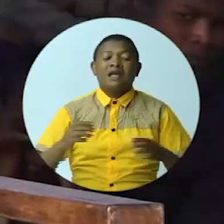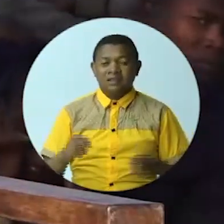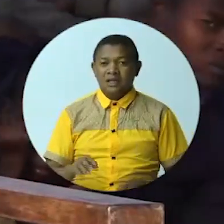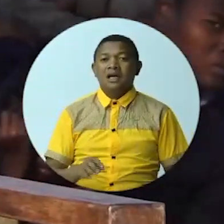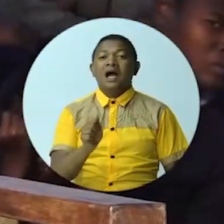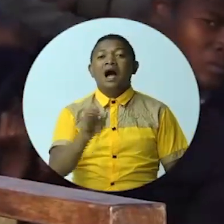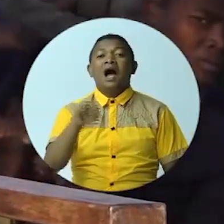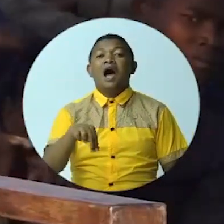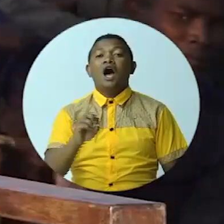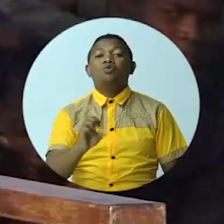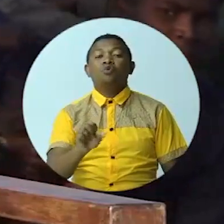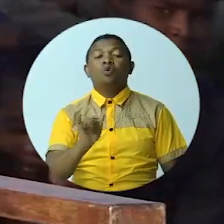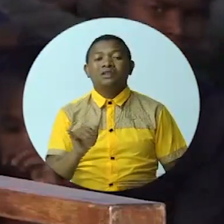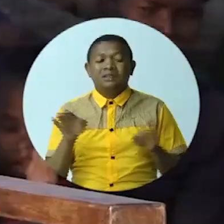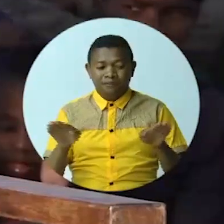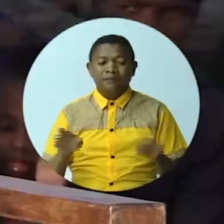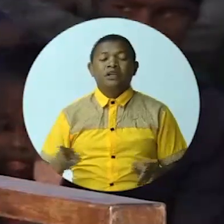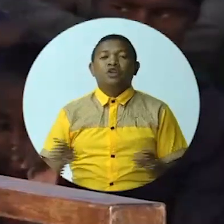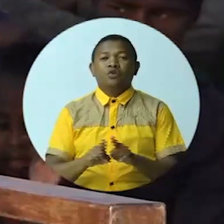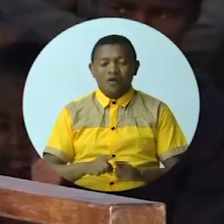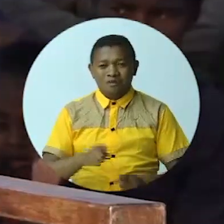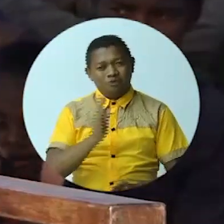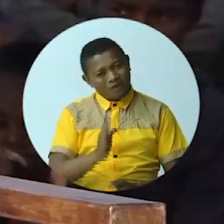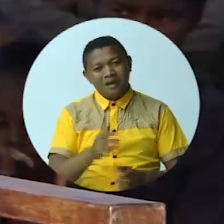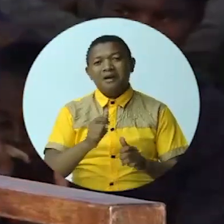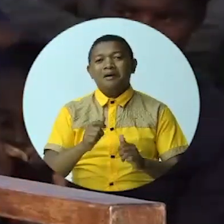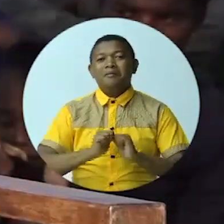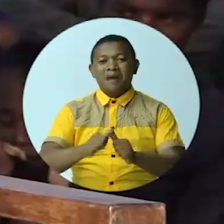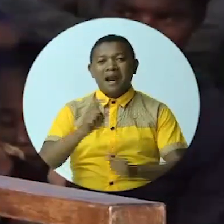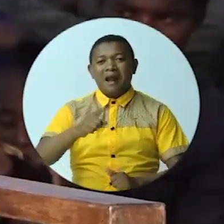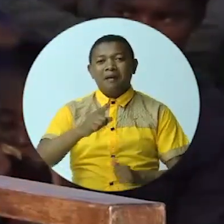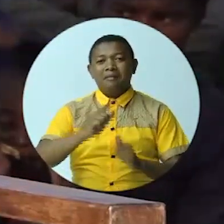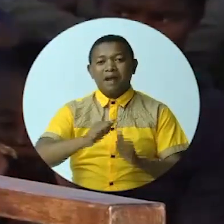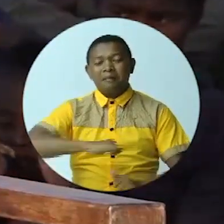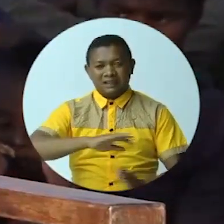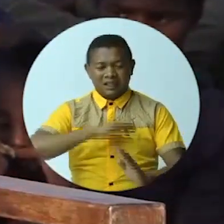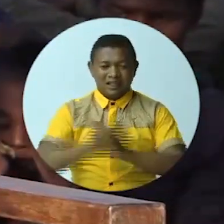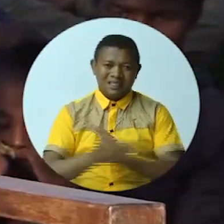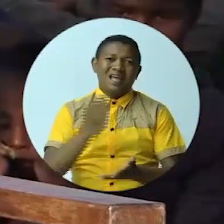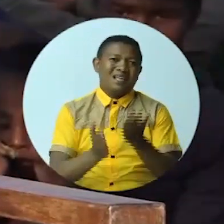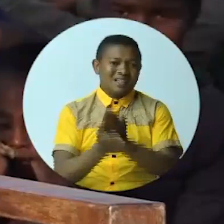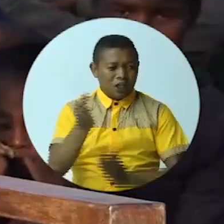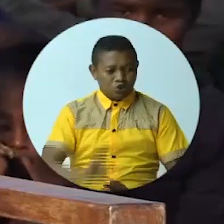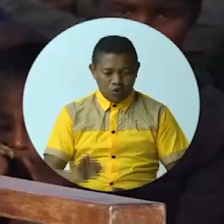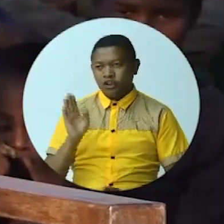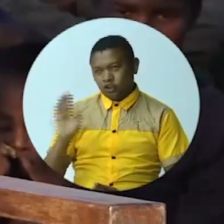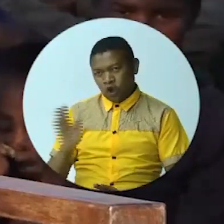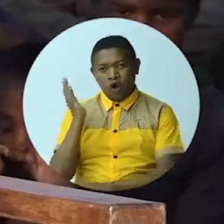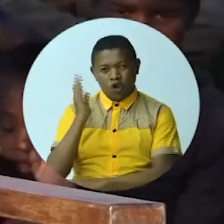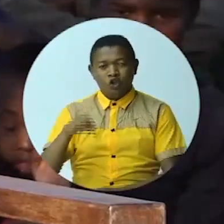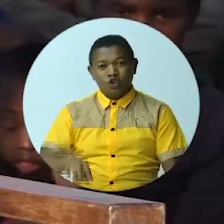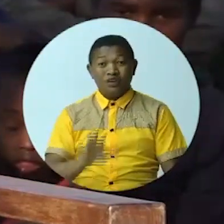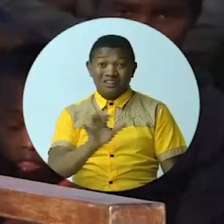fandarana ity ireo mpiara-miasa rehetra nafana natotosana izao fandarana tanterahana isaky ny tapabolana